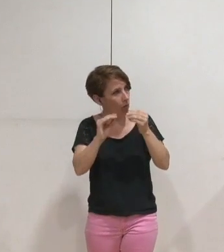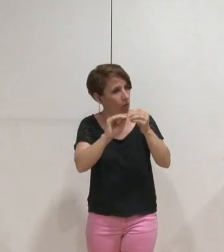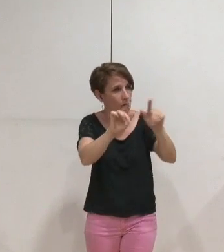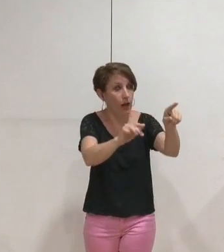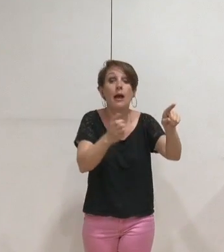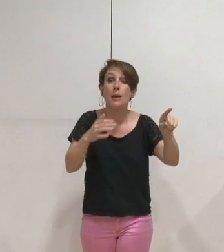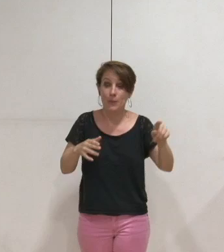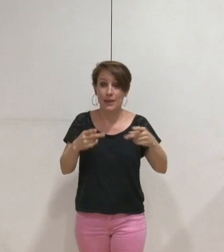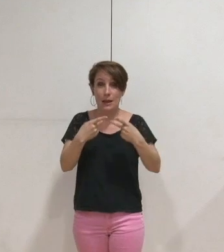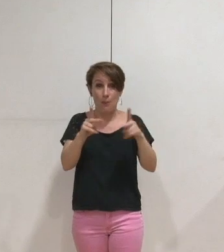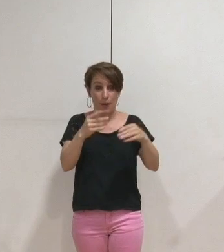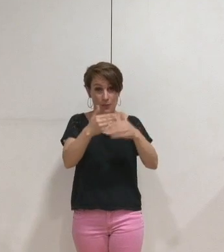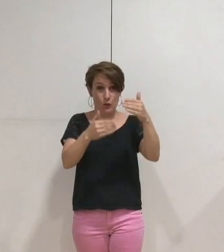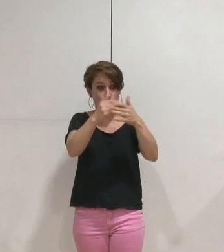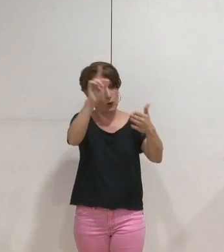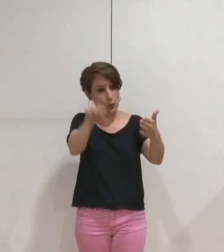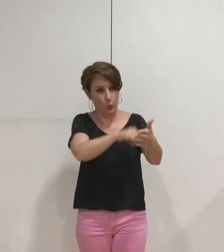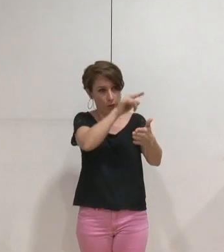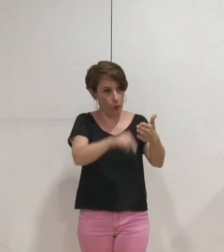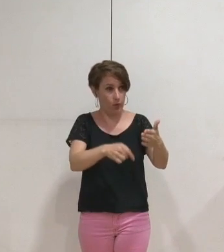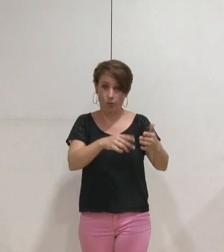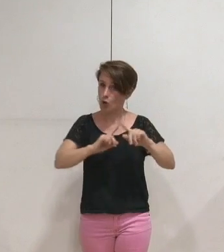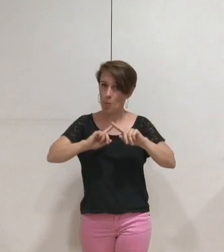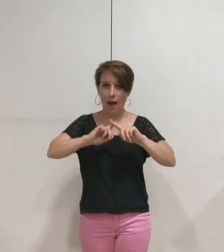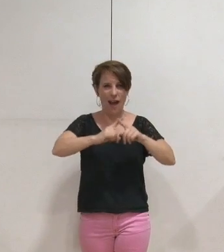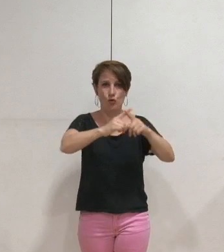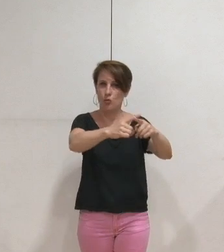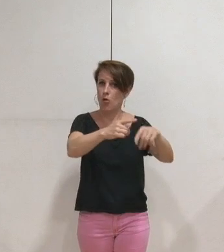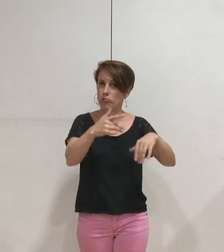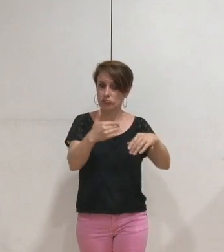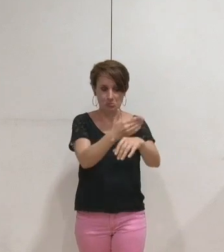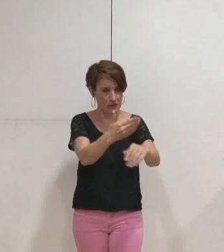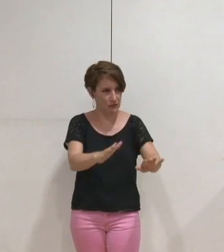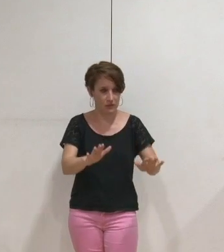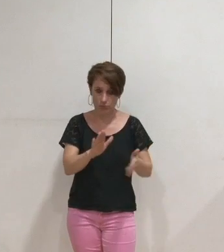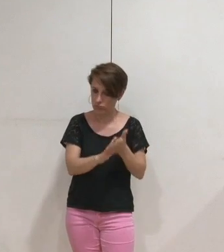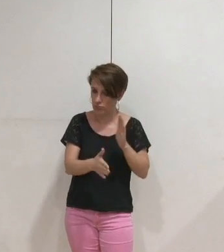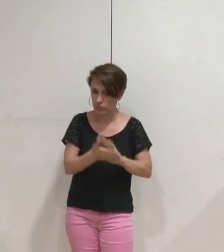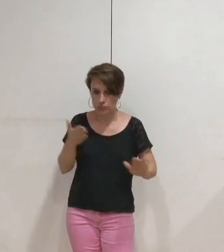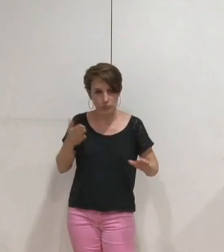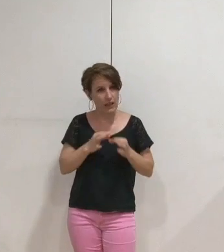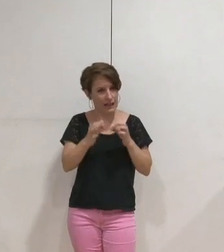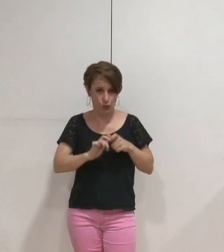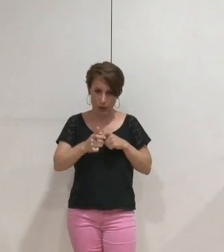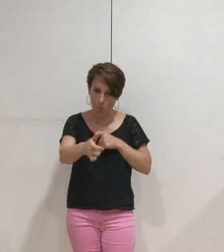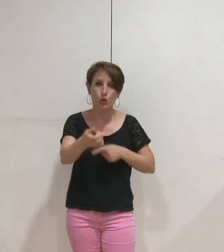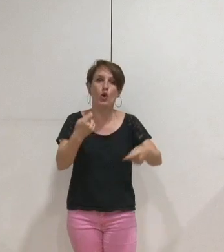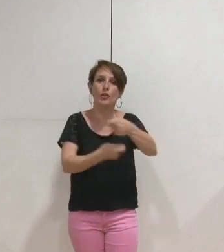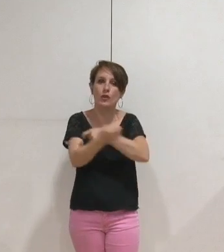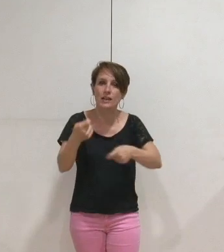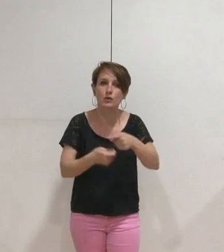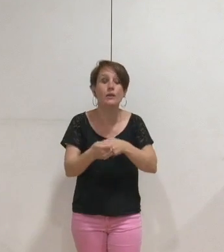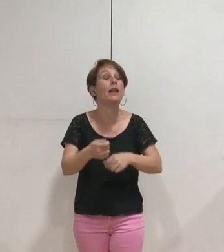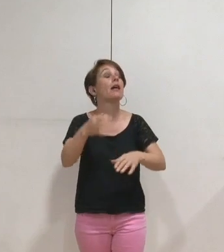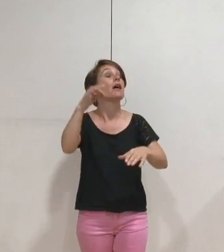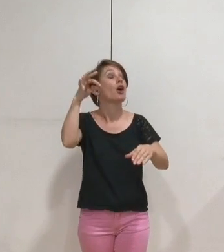été argumenté et ce qui a permis ensuite de d'arriver à ce protocole je mets cette délibération